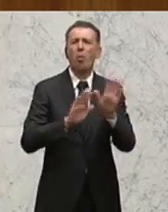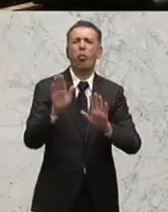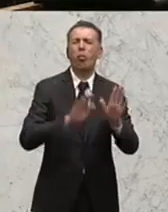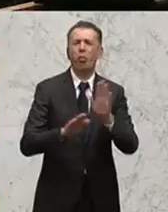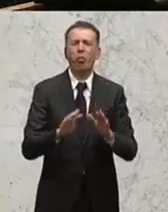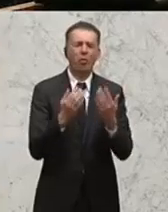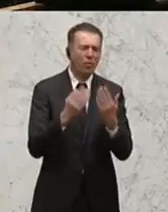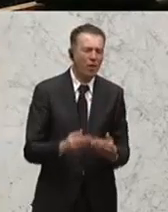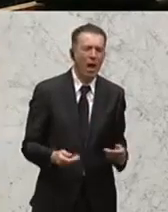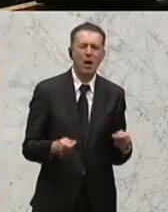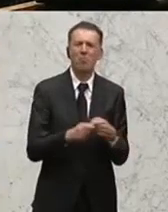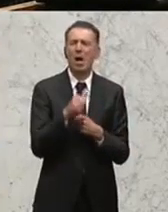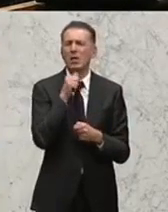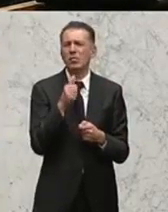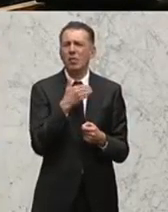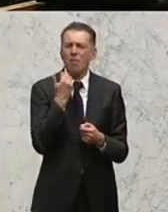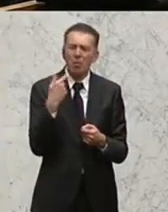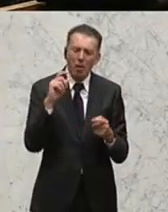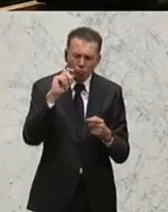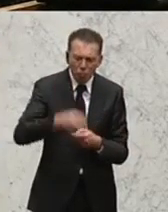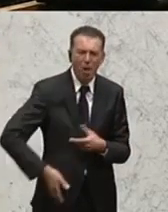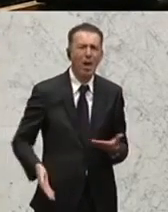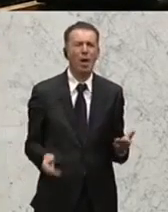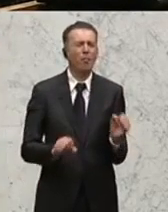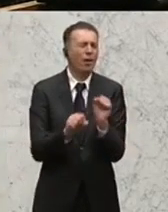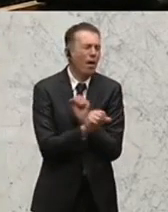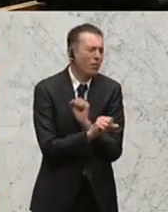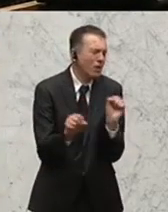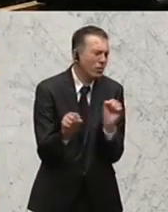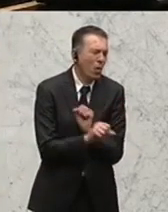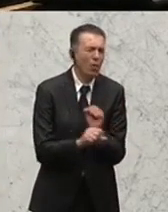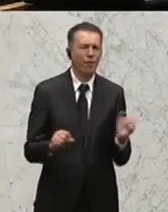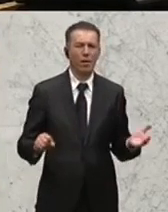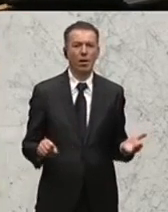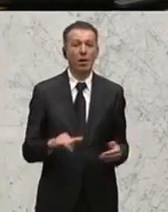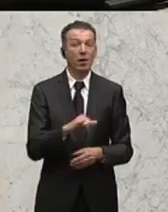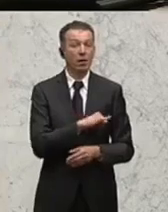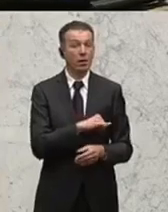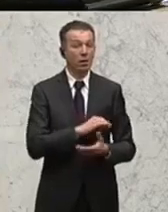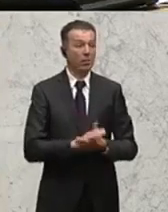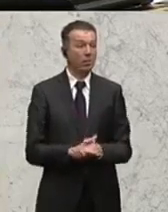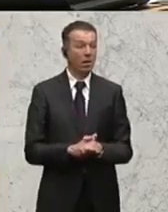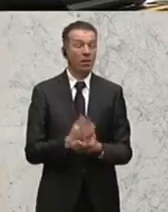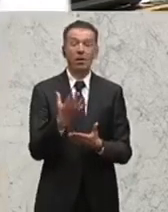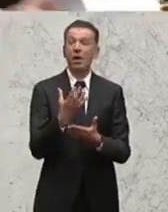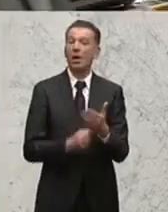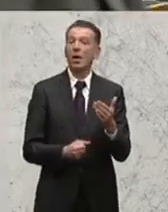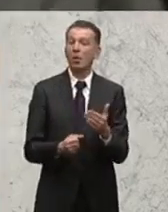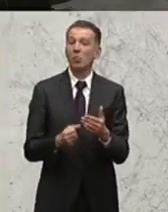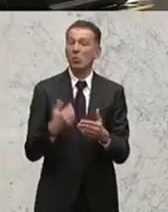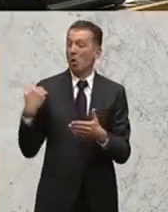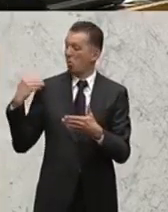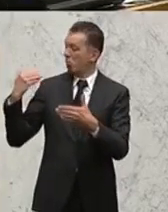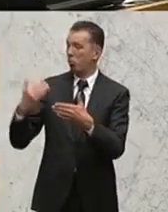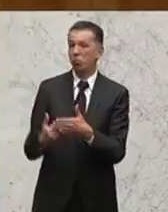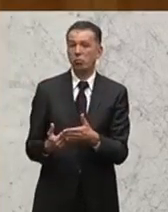die Ziffern stimmen nicht, es wird ja weit schlechter sein, es wäre eine Katastrophe. Interessant ist nur, dass die Ergebnisse der letzten